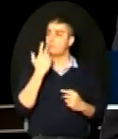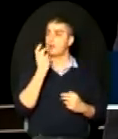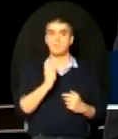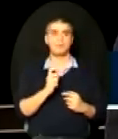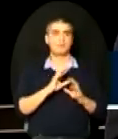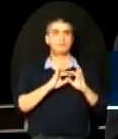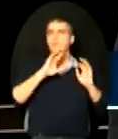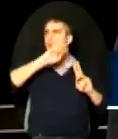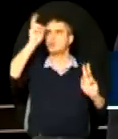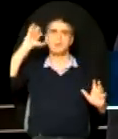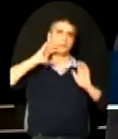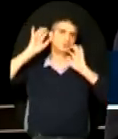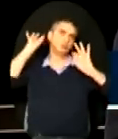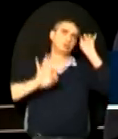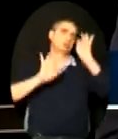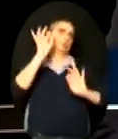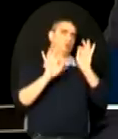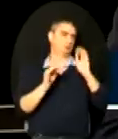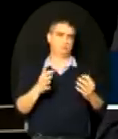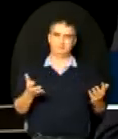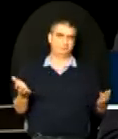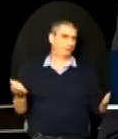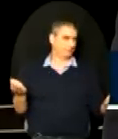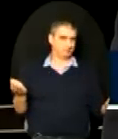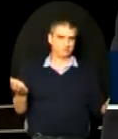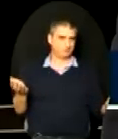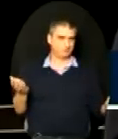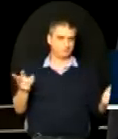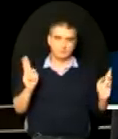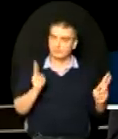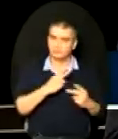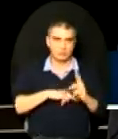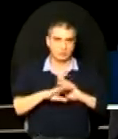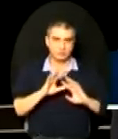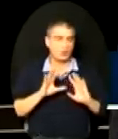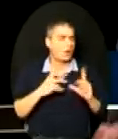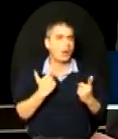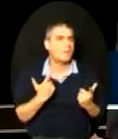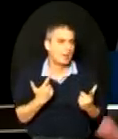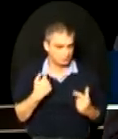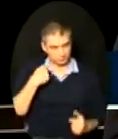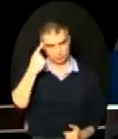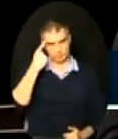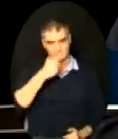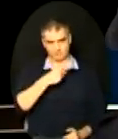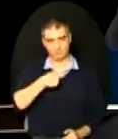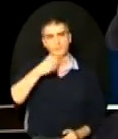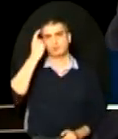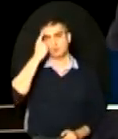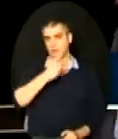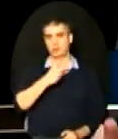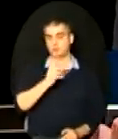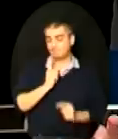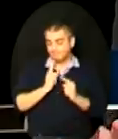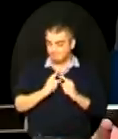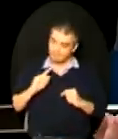מילים ומתחיל הלאום תקשורתי שהוא פשוט בלתי נסבל. למה זה קורה אנחנו יודעים. אנחנו יודעים